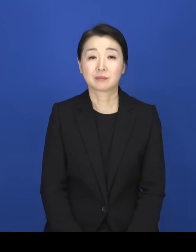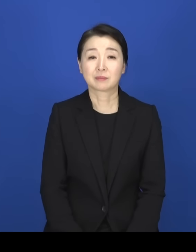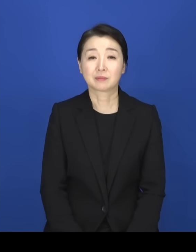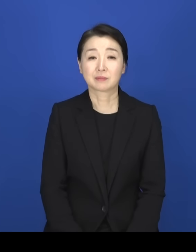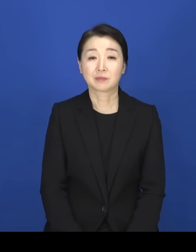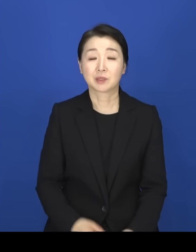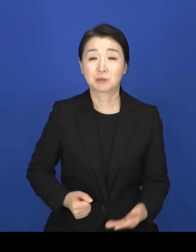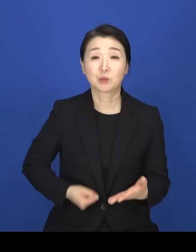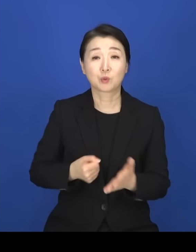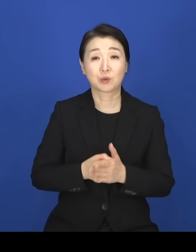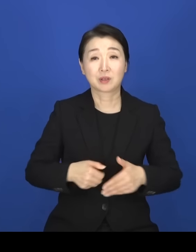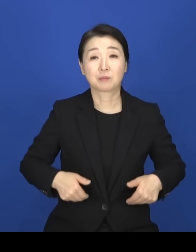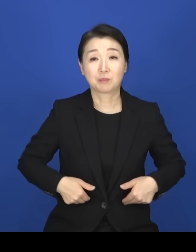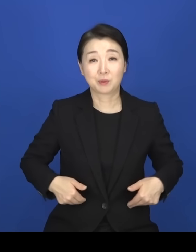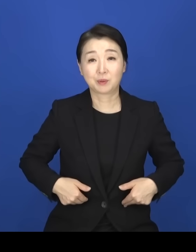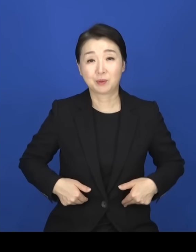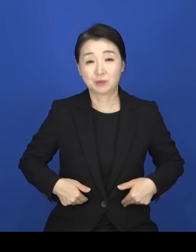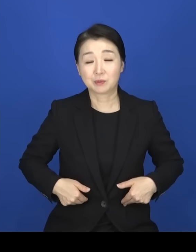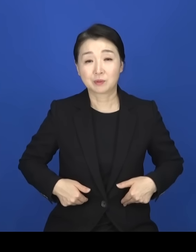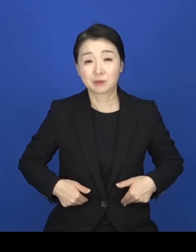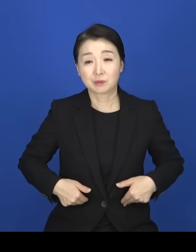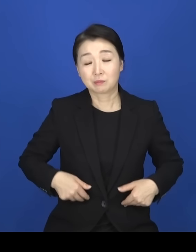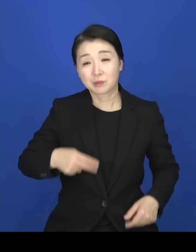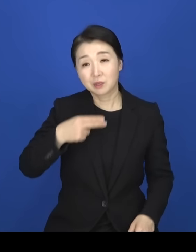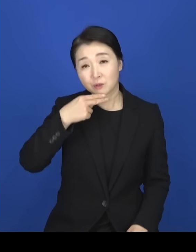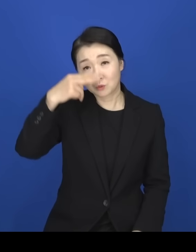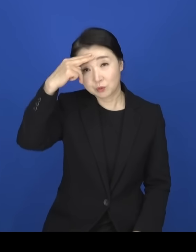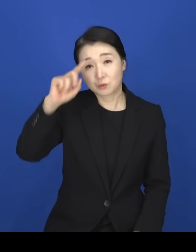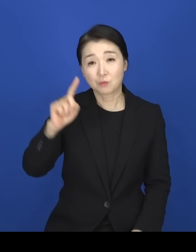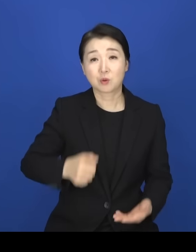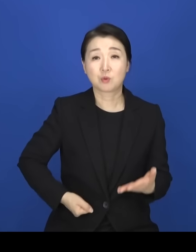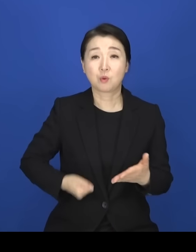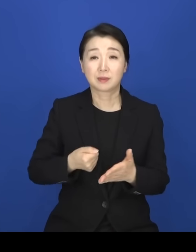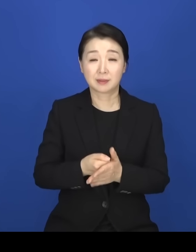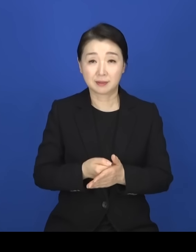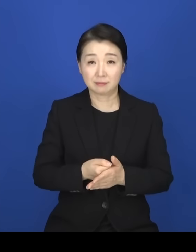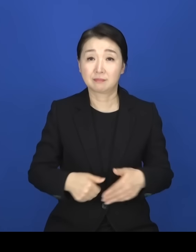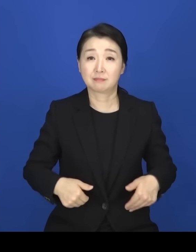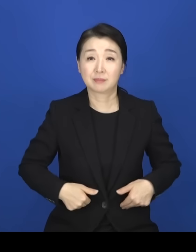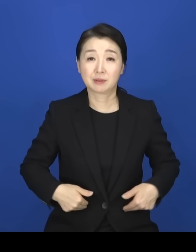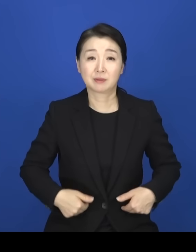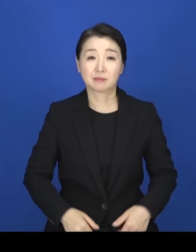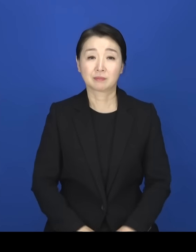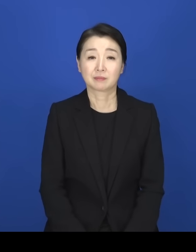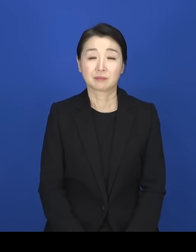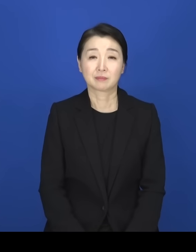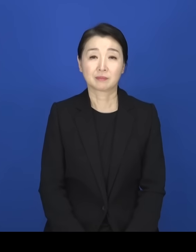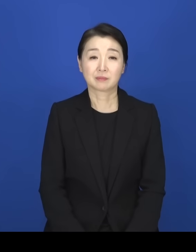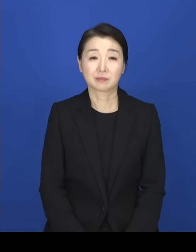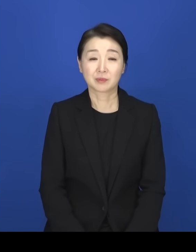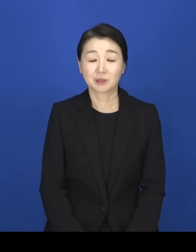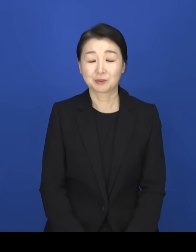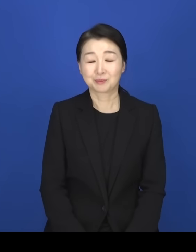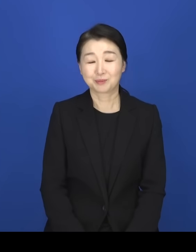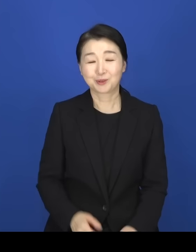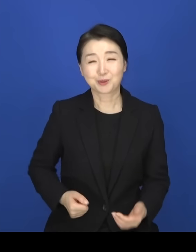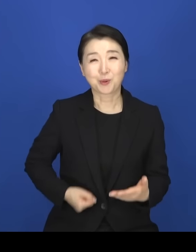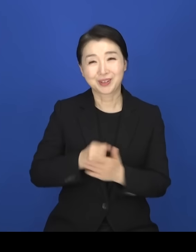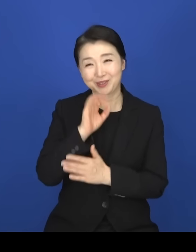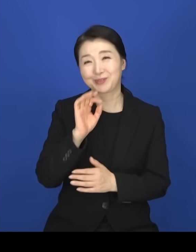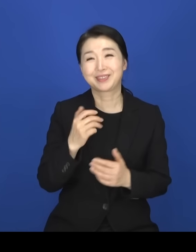굉장히 용기가 있어지더라고요. 맞지. 아. 술도 용기가 생기죠. 용기가 생기잖아요. 예. 물론 뭐 안 좋은 용기지만은.